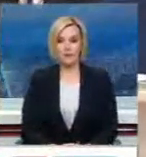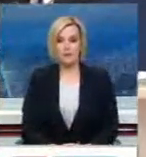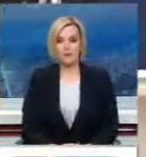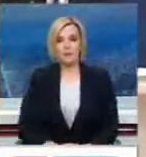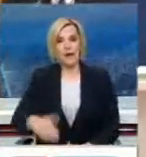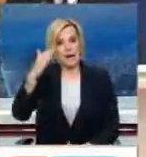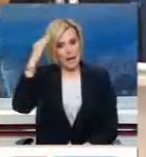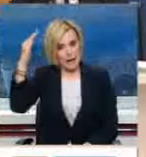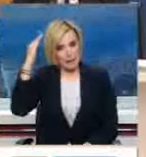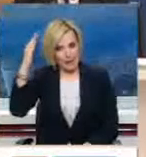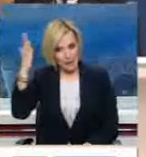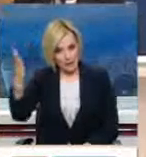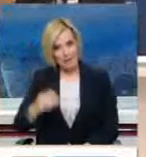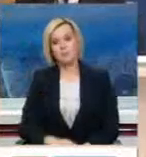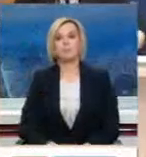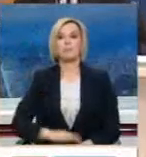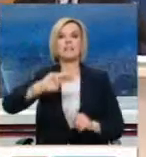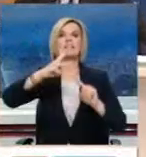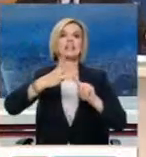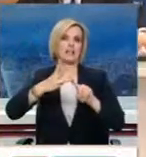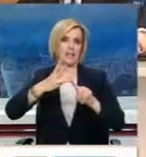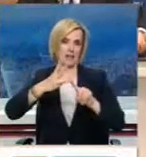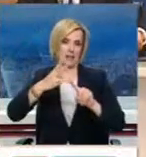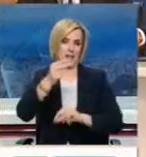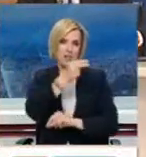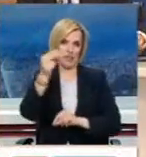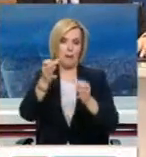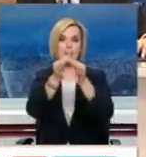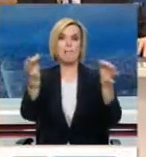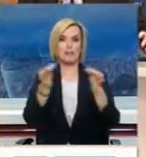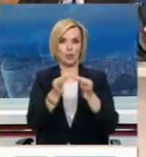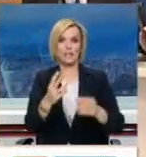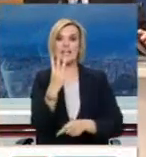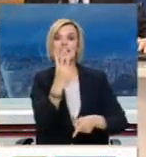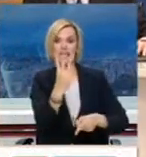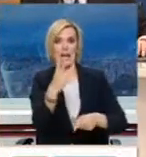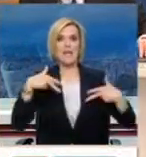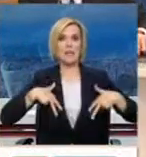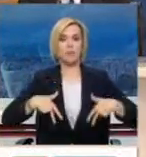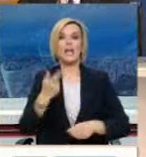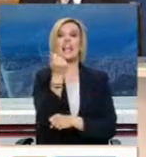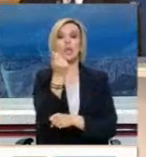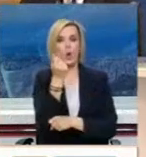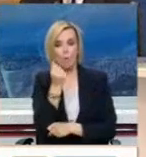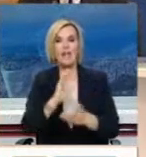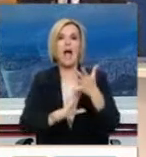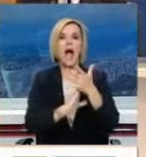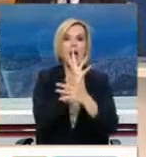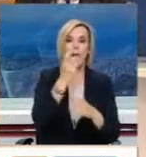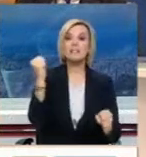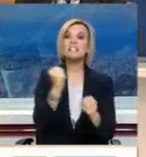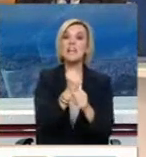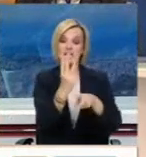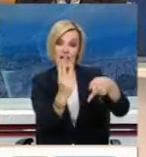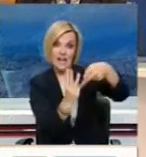Καλημέρα. Τρίτη δέσμη μέτρων. Τα τρία Υπουργεία Οικονομικών, Ανάπτυξης και Εργασίας,